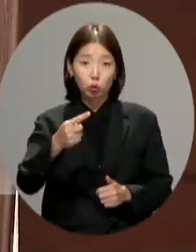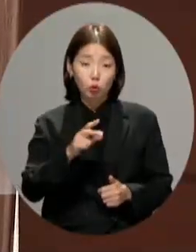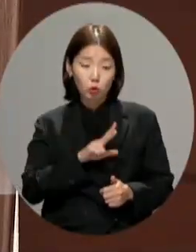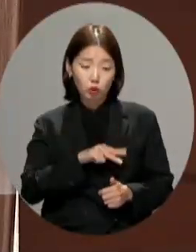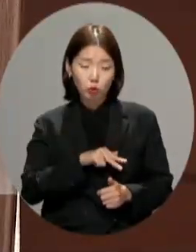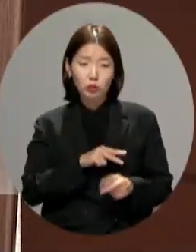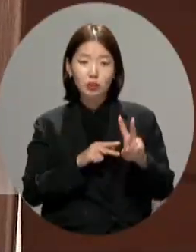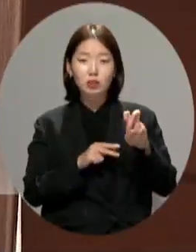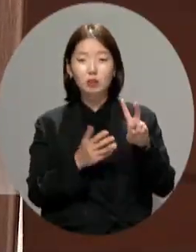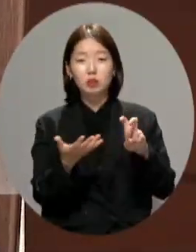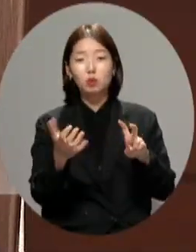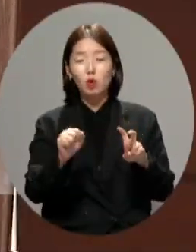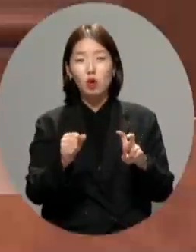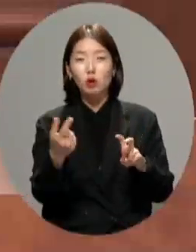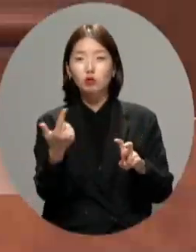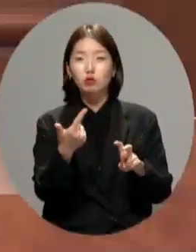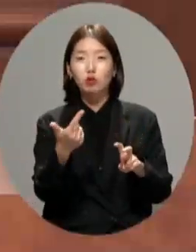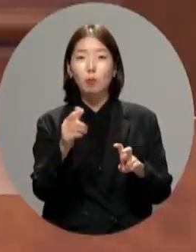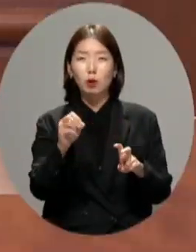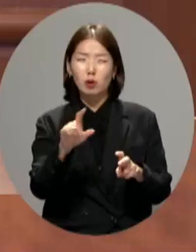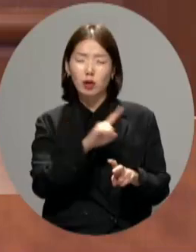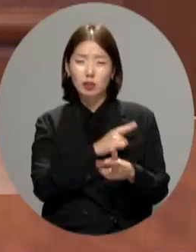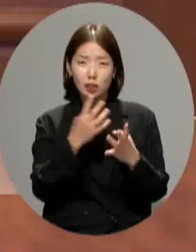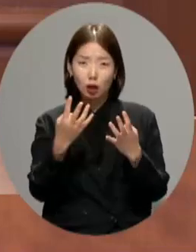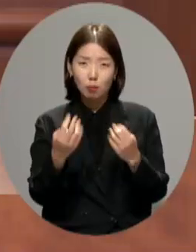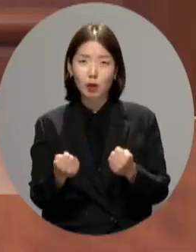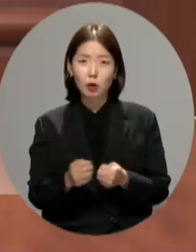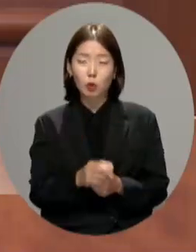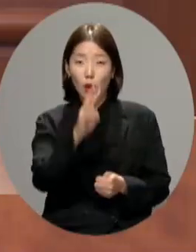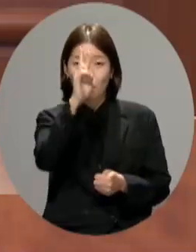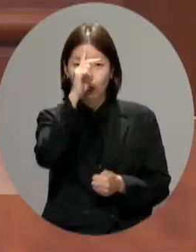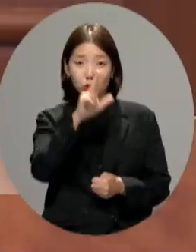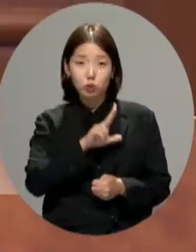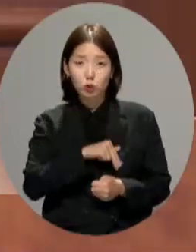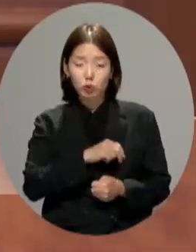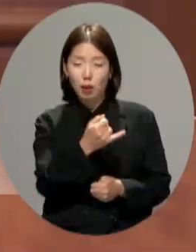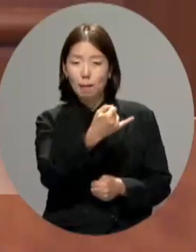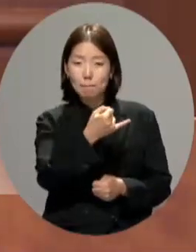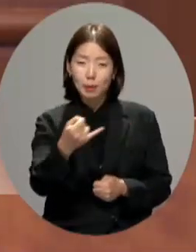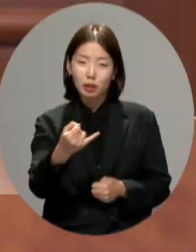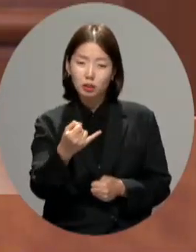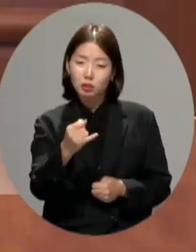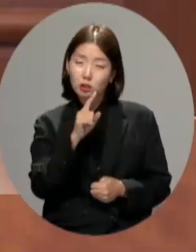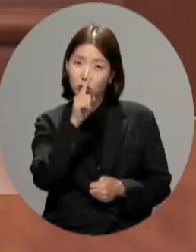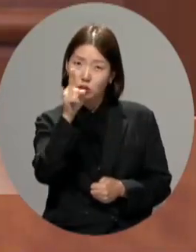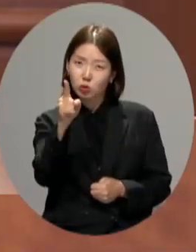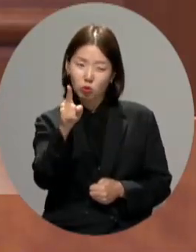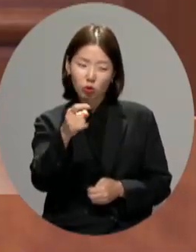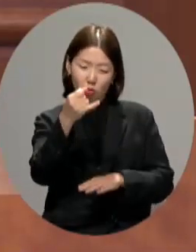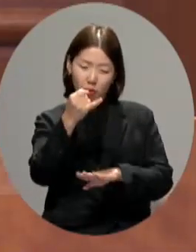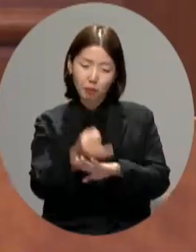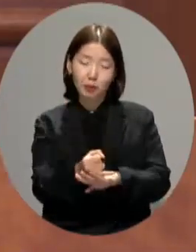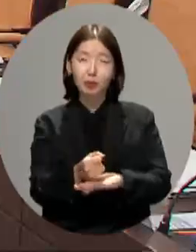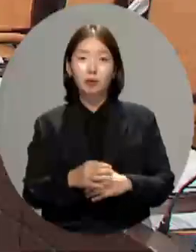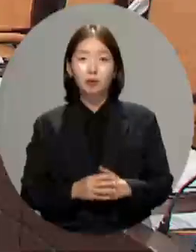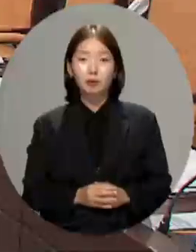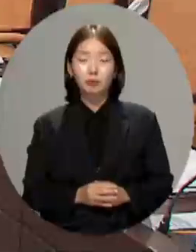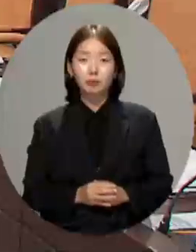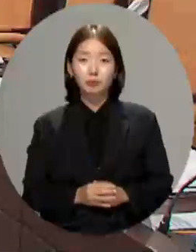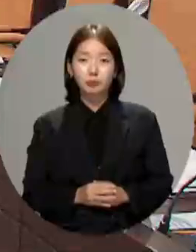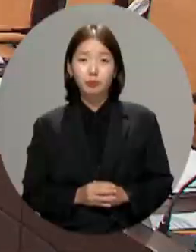22억 6천만원으로 가장 많았고 박정규 도의원은 마이너스 재산을 신고해 가장 적었습니다